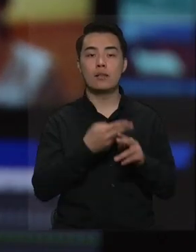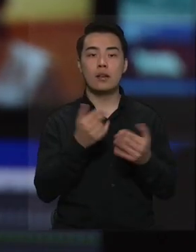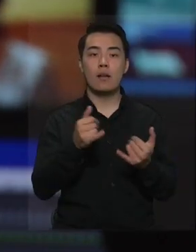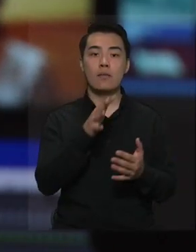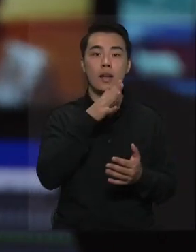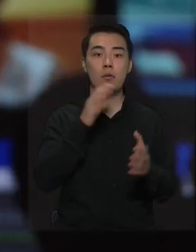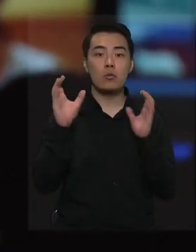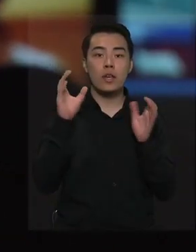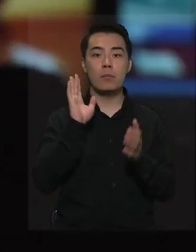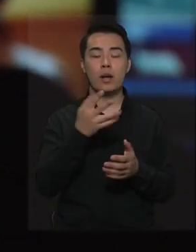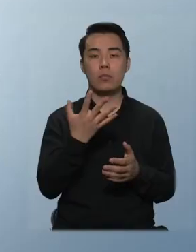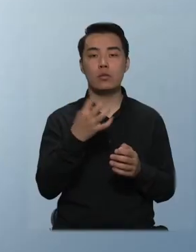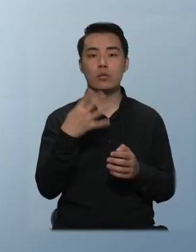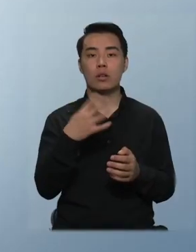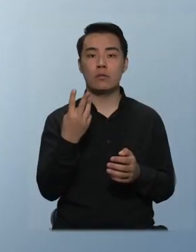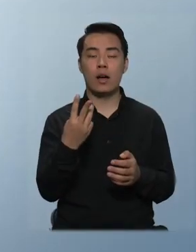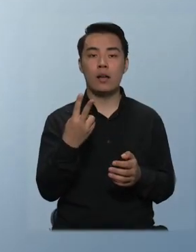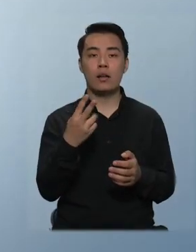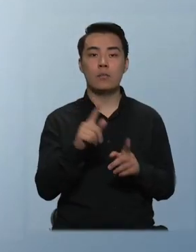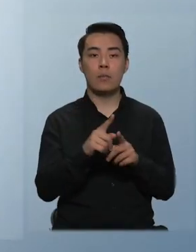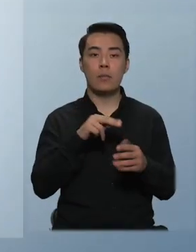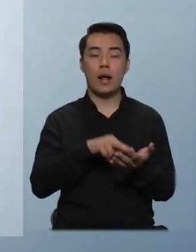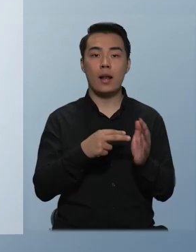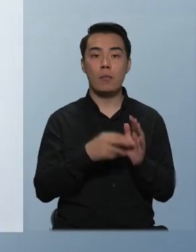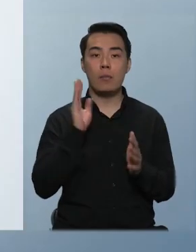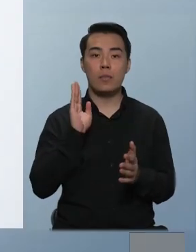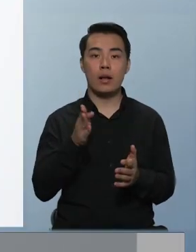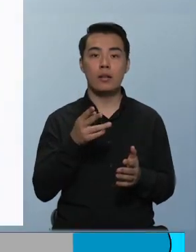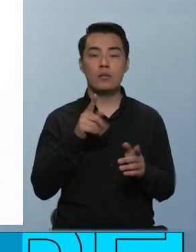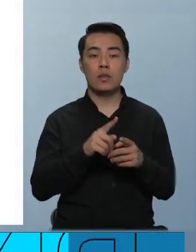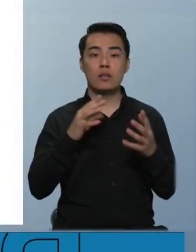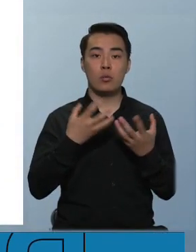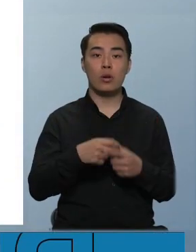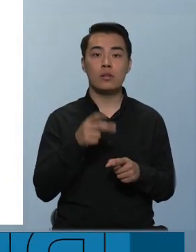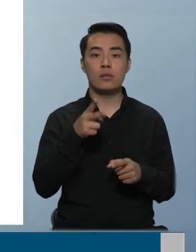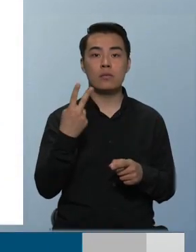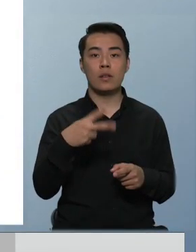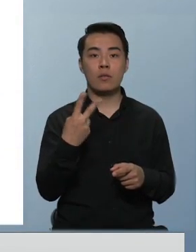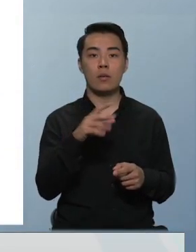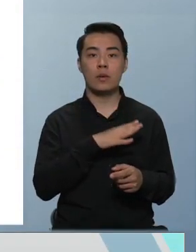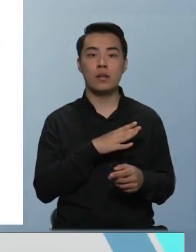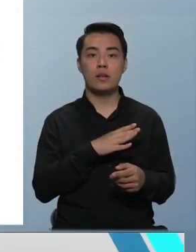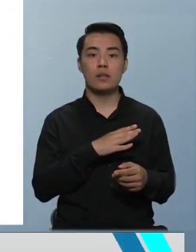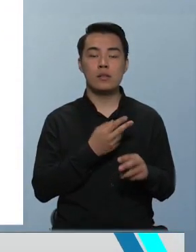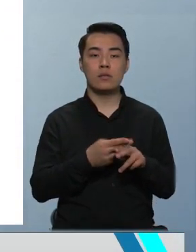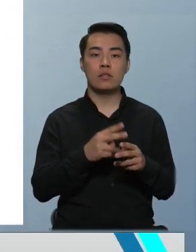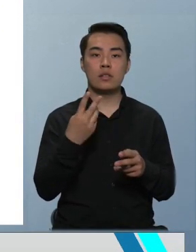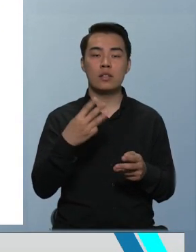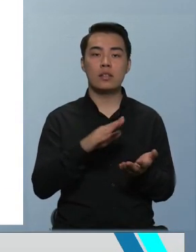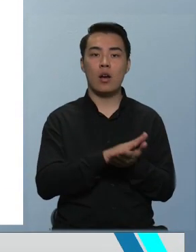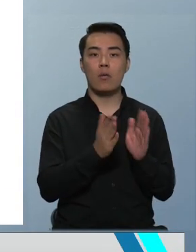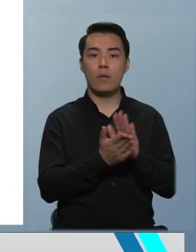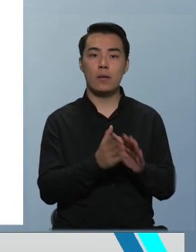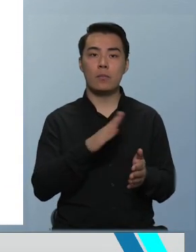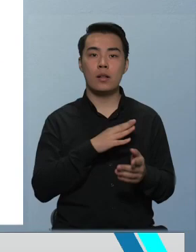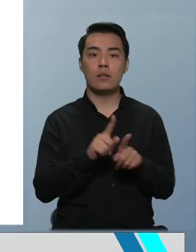университете реализует 542 образовательные программы по итогам 2022 заключена свыше 30 договоров